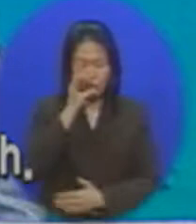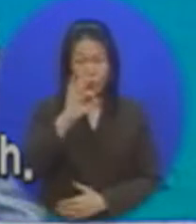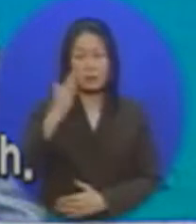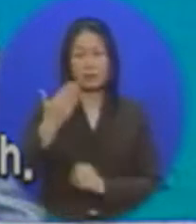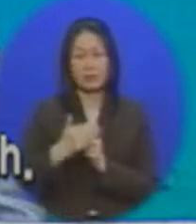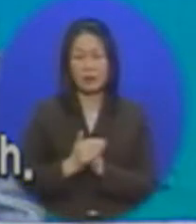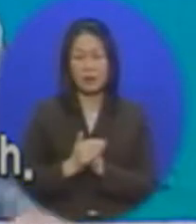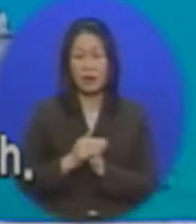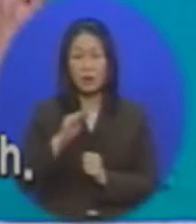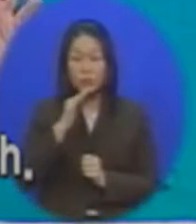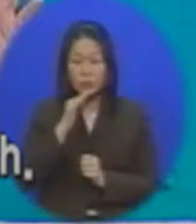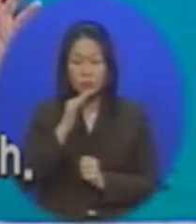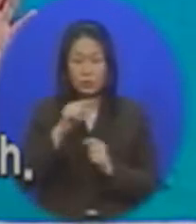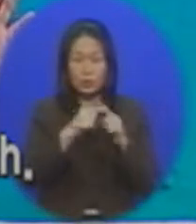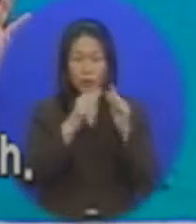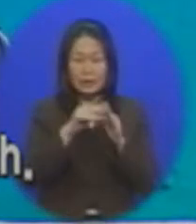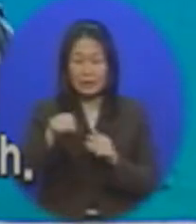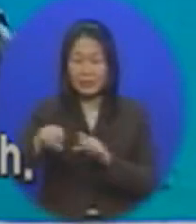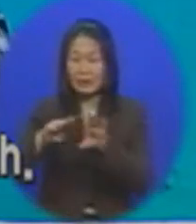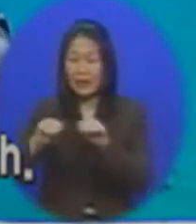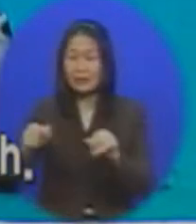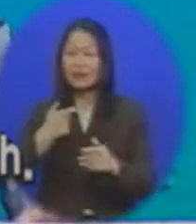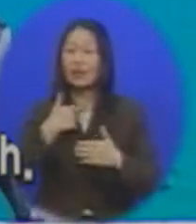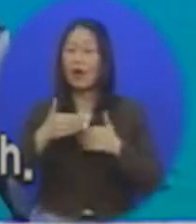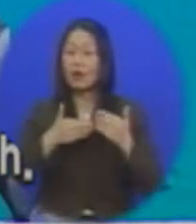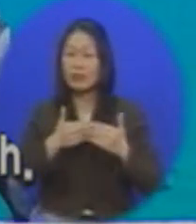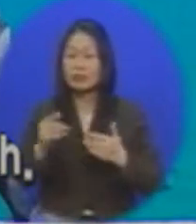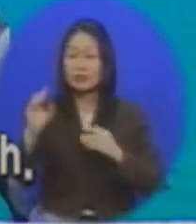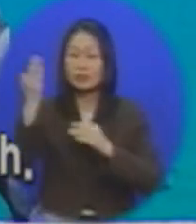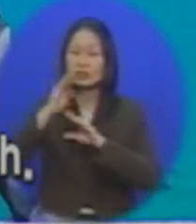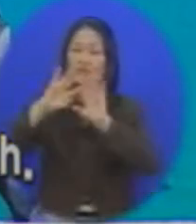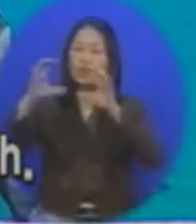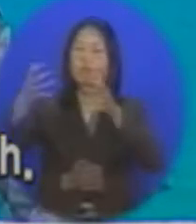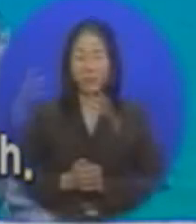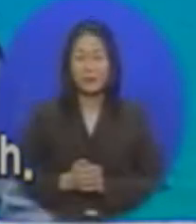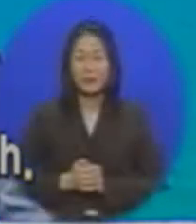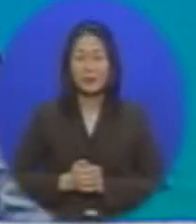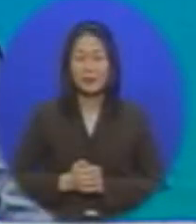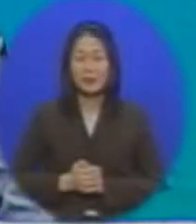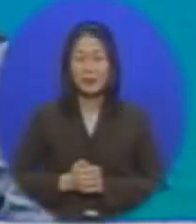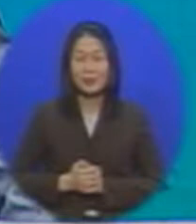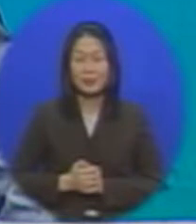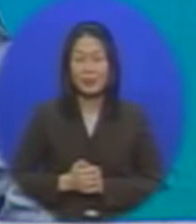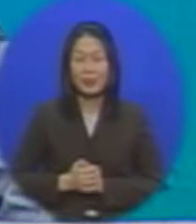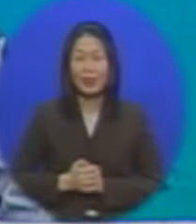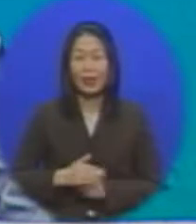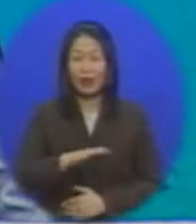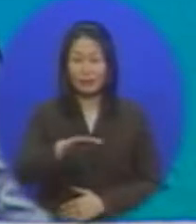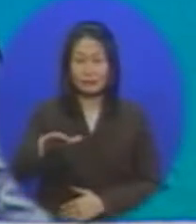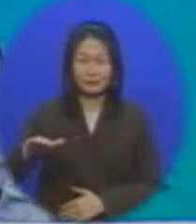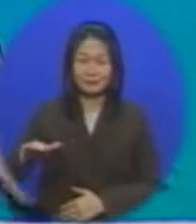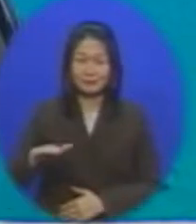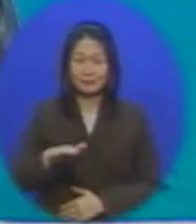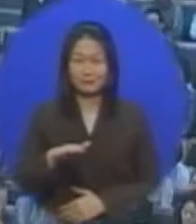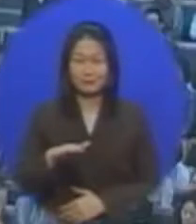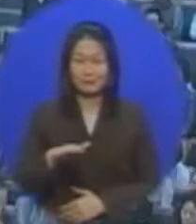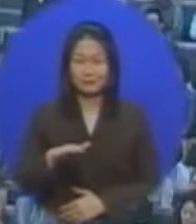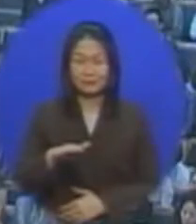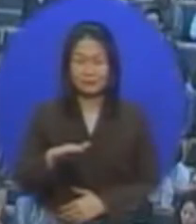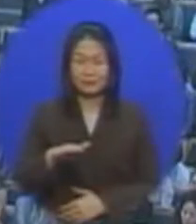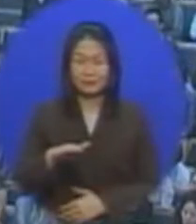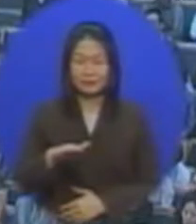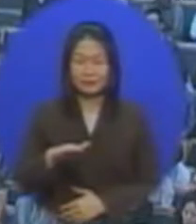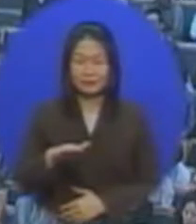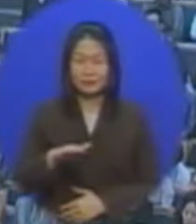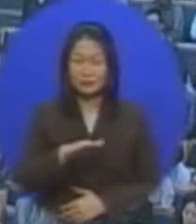교회는 정말 이 땅에서 경험하는 천국 생활을 하는 거예요 여러분 여기서